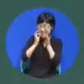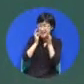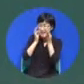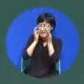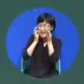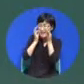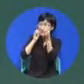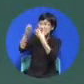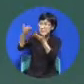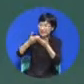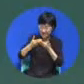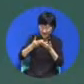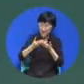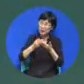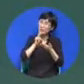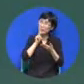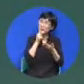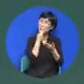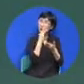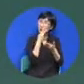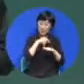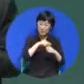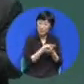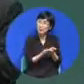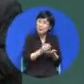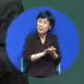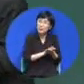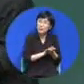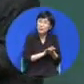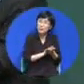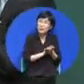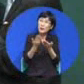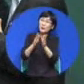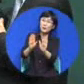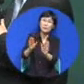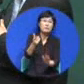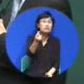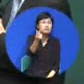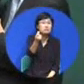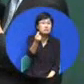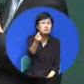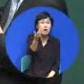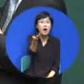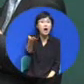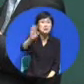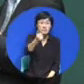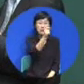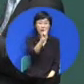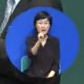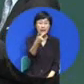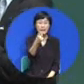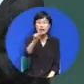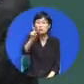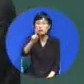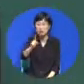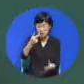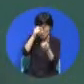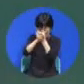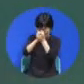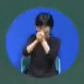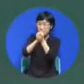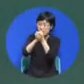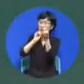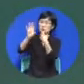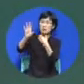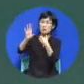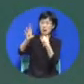they change their thinking once 그렇죠? they get the answers. 이건 완전히 지금 기도가 바뀐 겁니다. 자기를 바꾼 거예요. But this prayer of